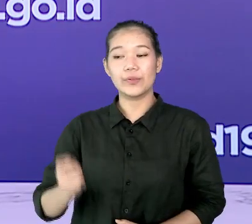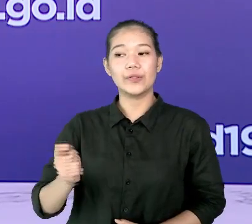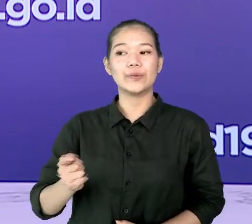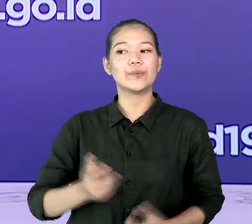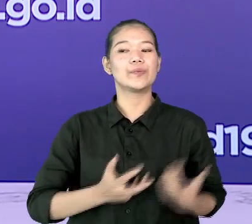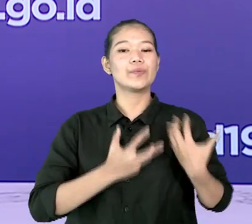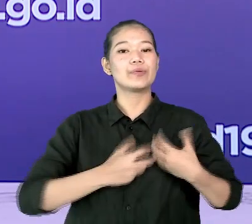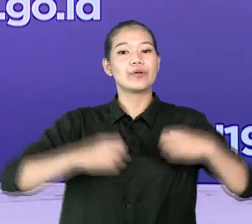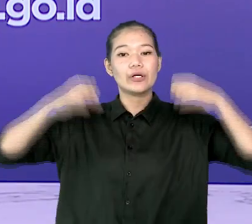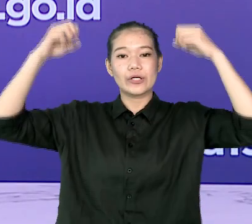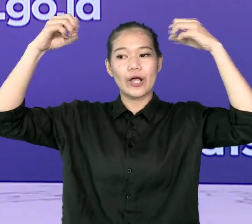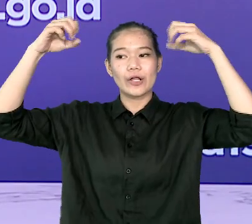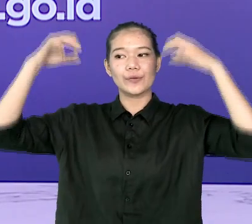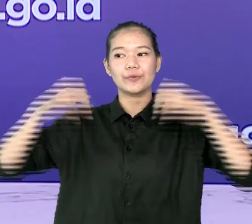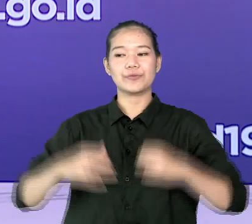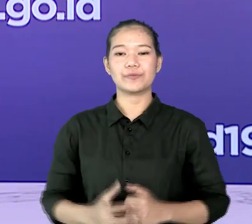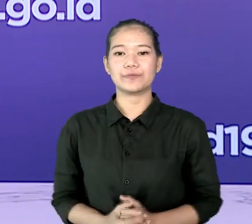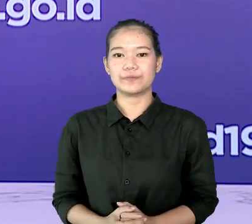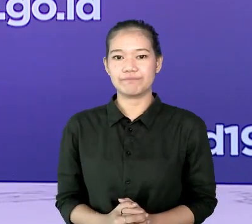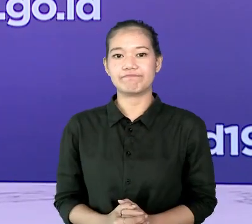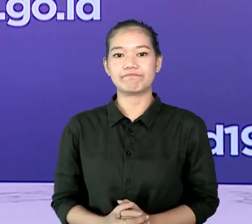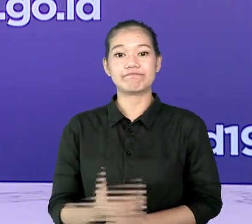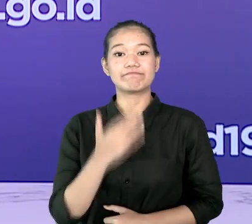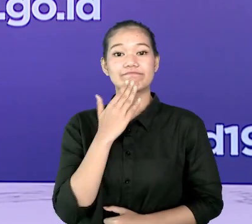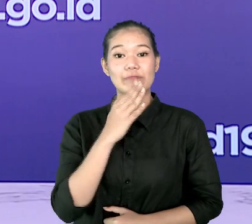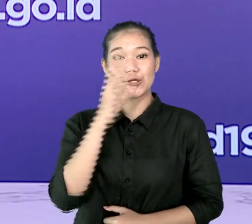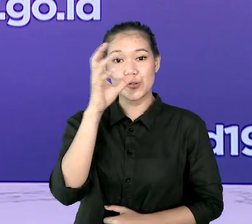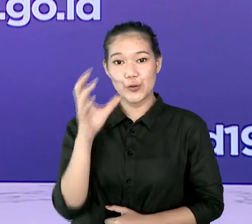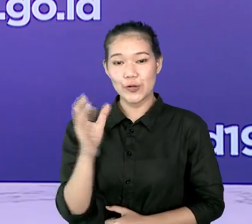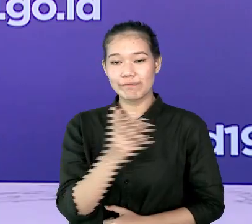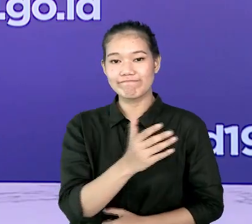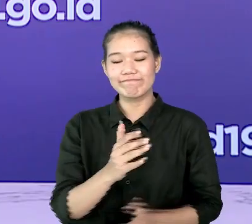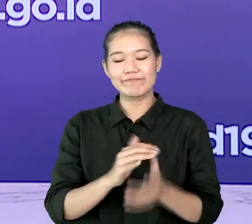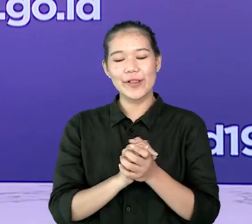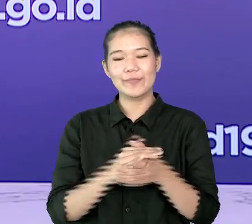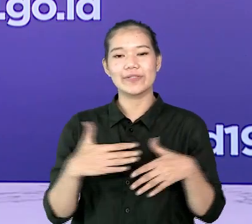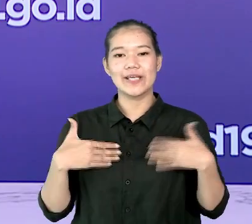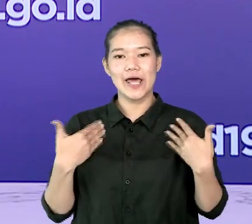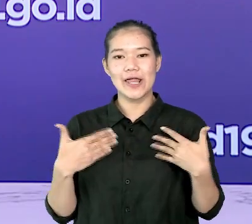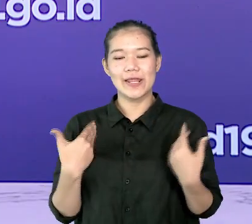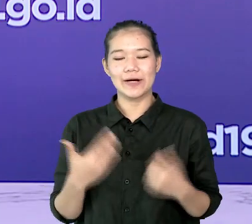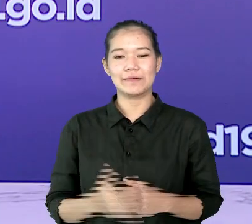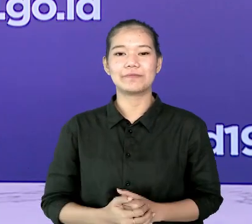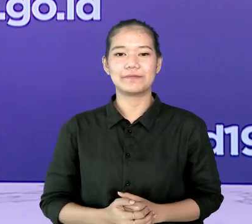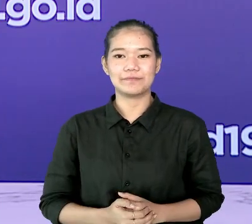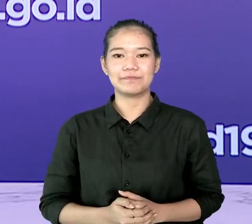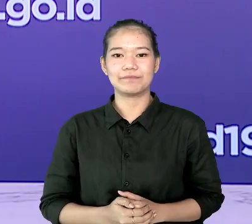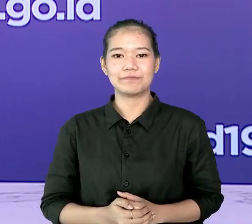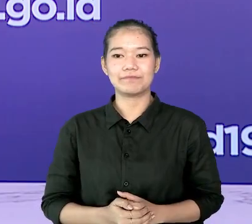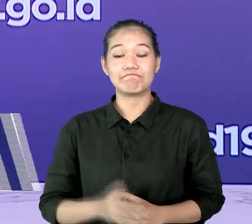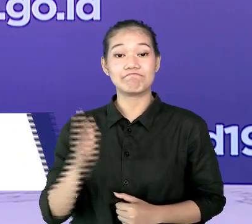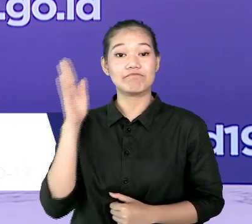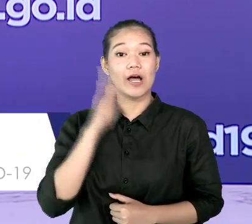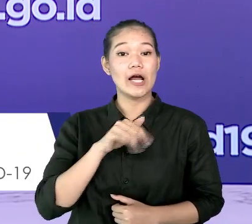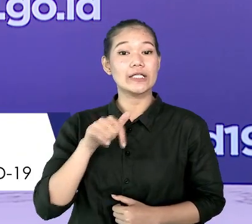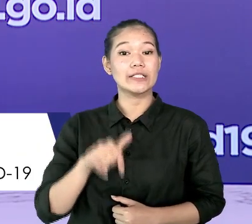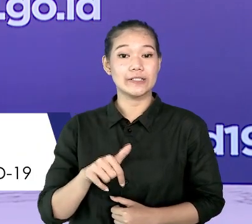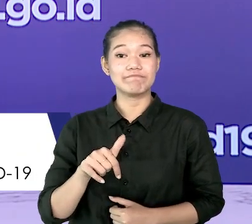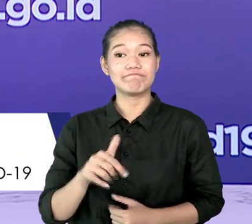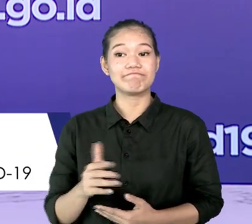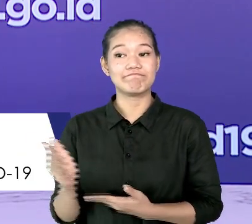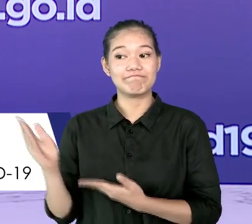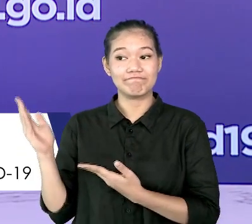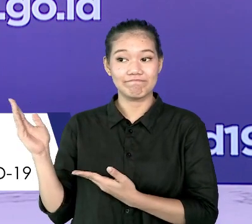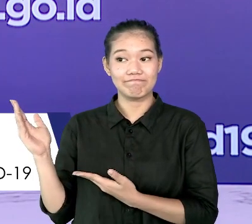Assalamualaikum warahmatullahi wabarakatuh. Selamat sore, salam sejahtera untuk kita semuanya. Hari ini saya